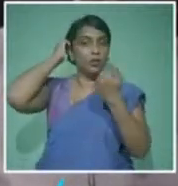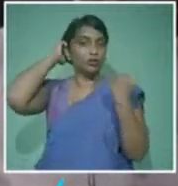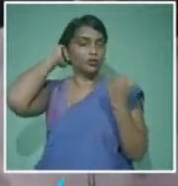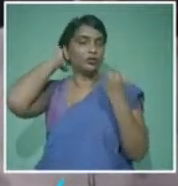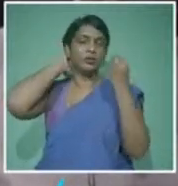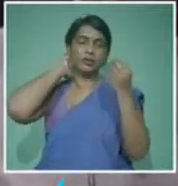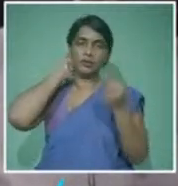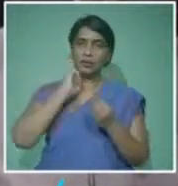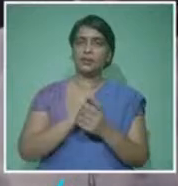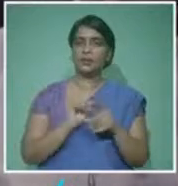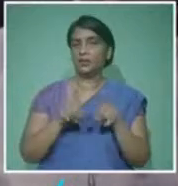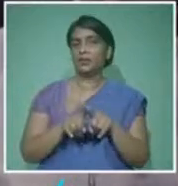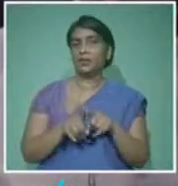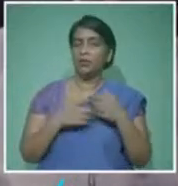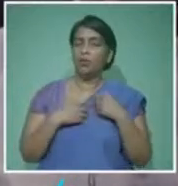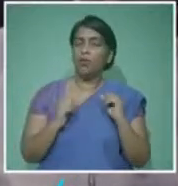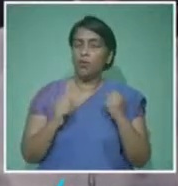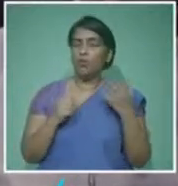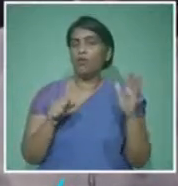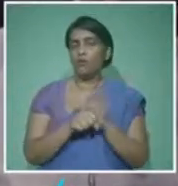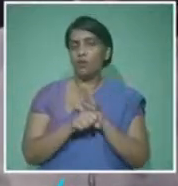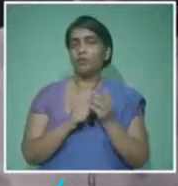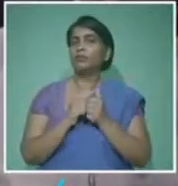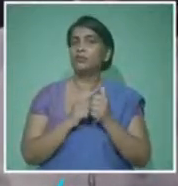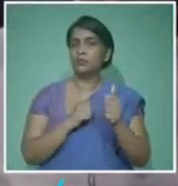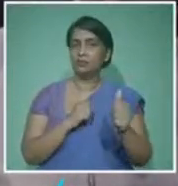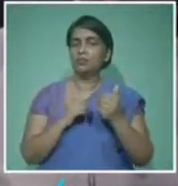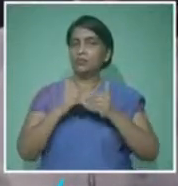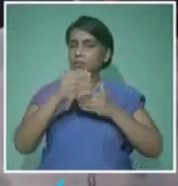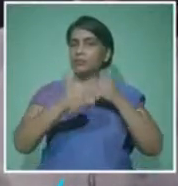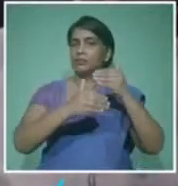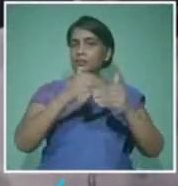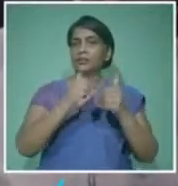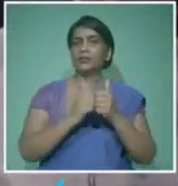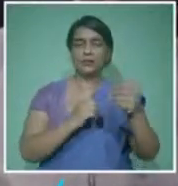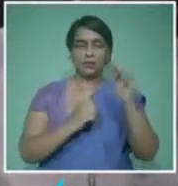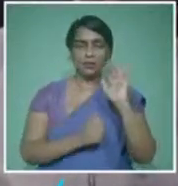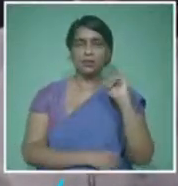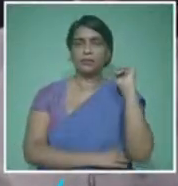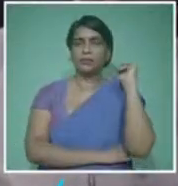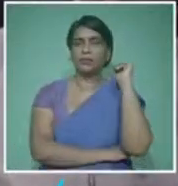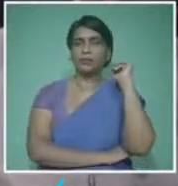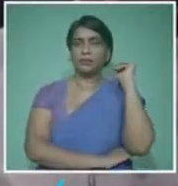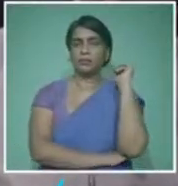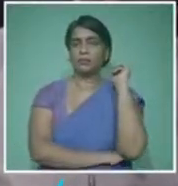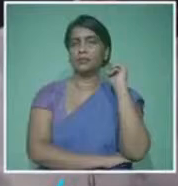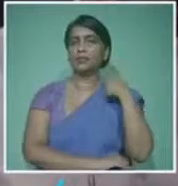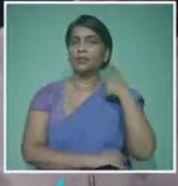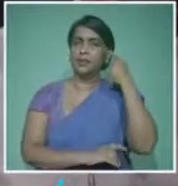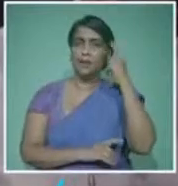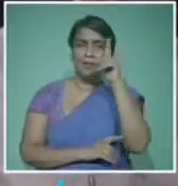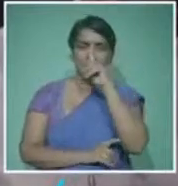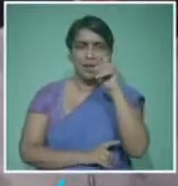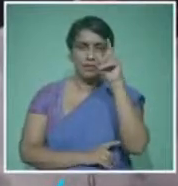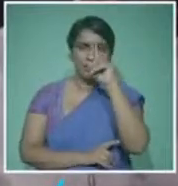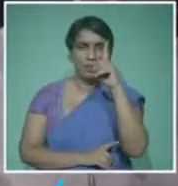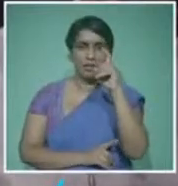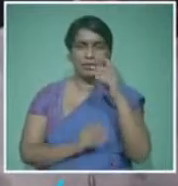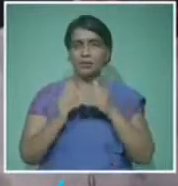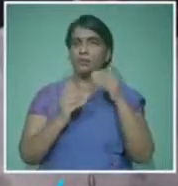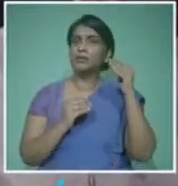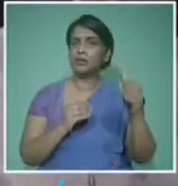දෙන්න පුළුවන් ආකාරයට දෙන්න. ඉතින් අපි උපරිම උත්සාහය යොදාගෙන අදිරින් අදිර ක්‍රියාත්මක කරන් යන මම හිතනවා තව මාසයක් හමාරක් යනකොට